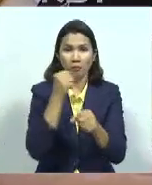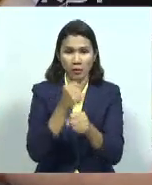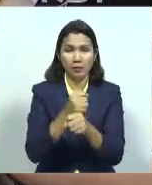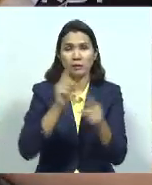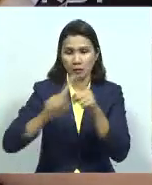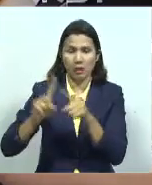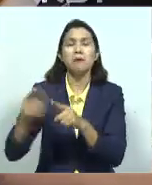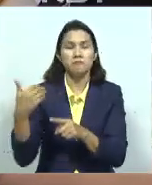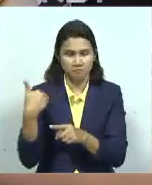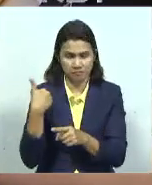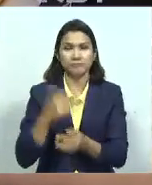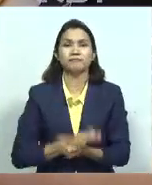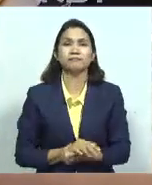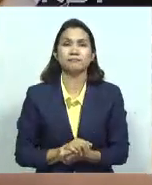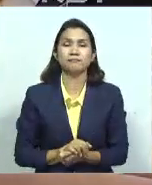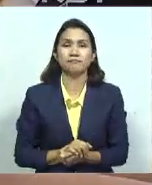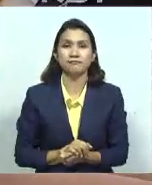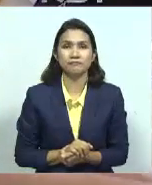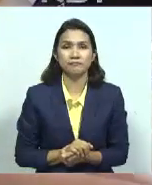ที่หลากหลายรูปแบบครับ